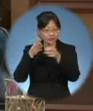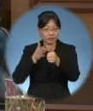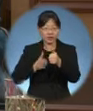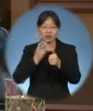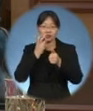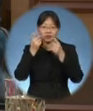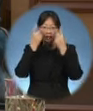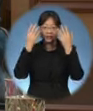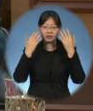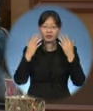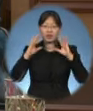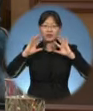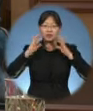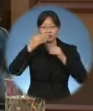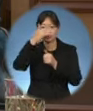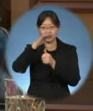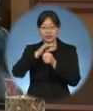서울대학교